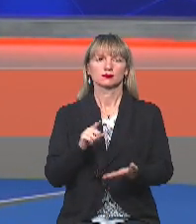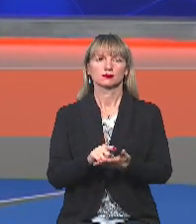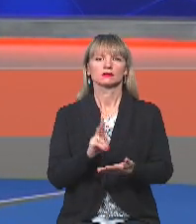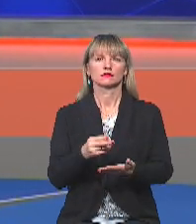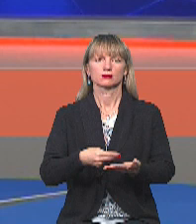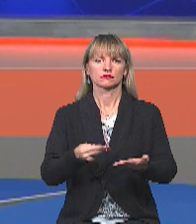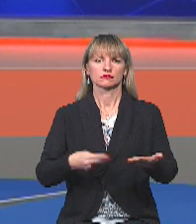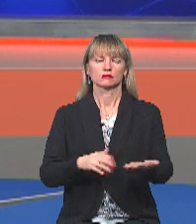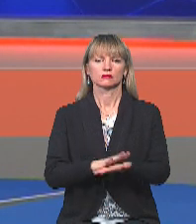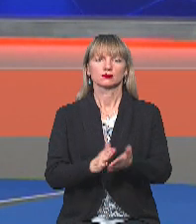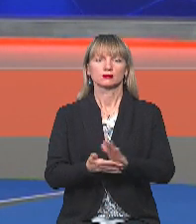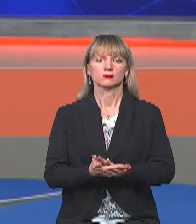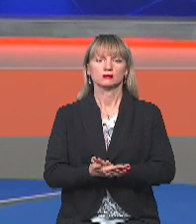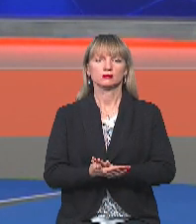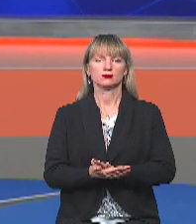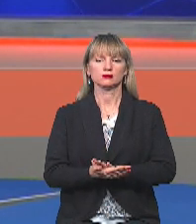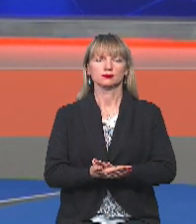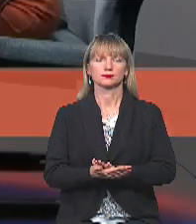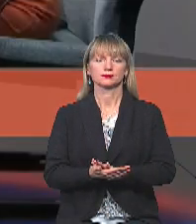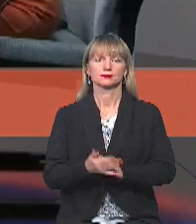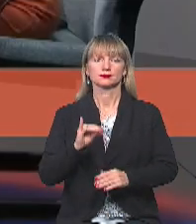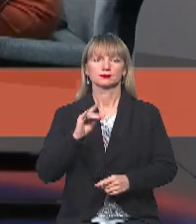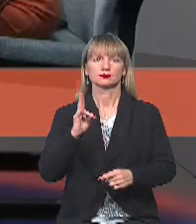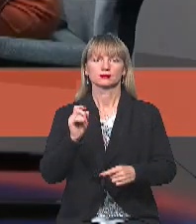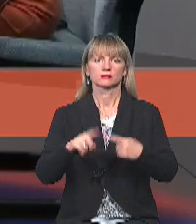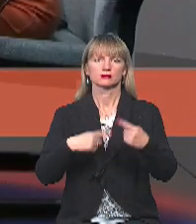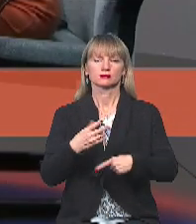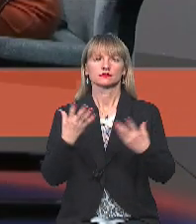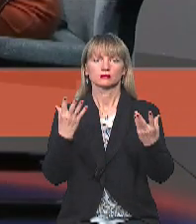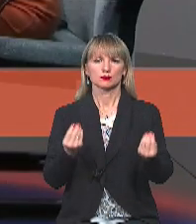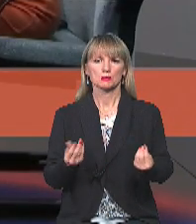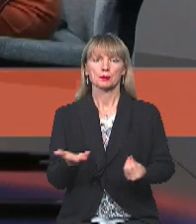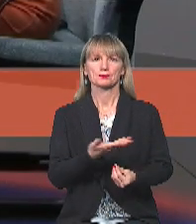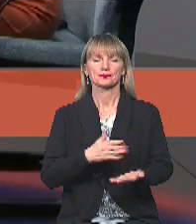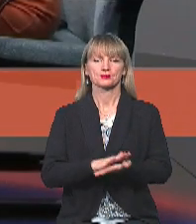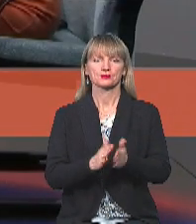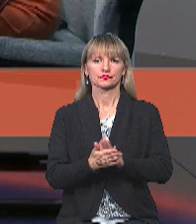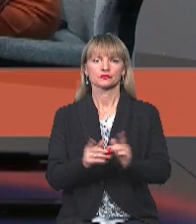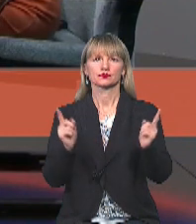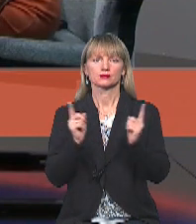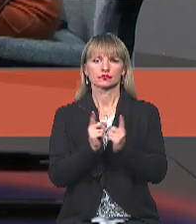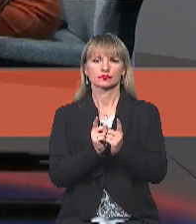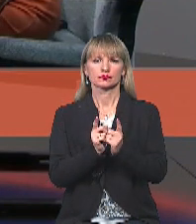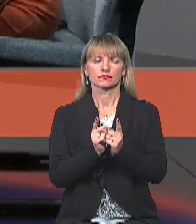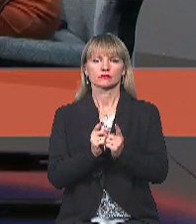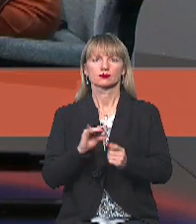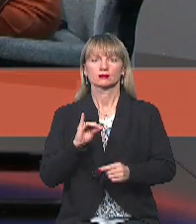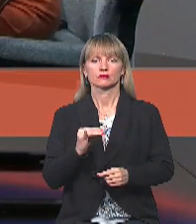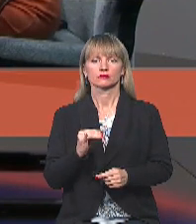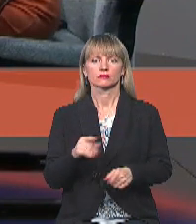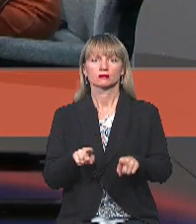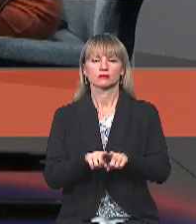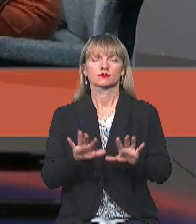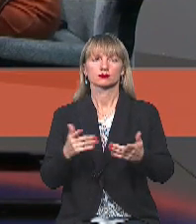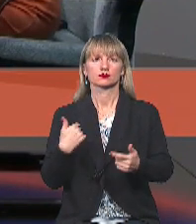кимось укласти договір. І на наступний день ми домовилися зустрітися, і так